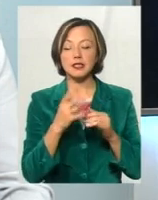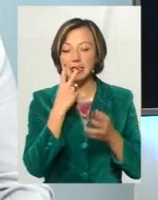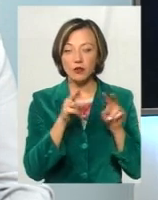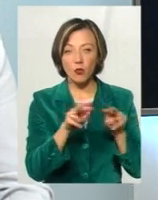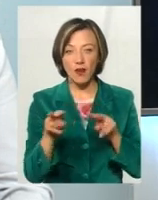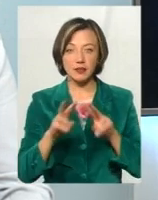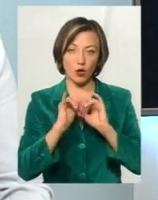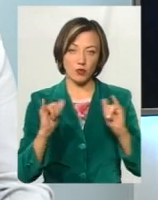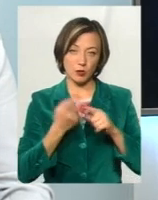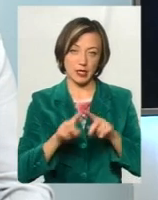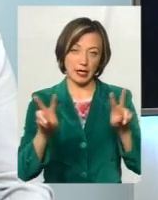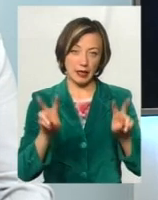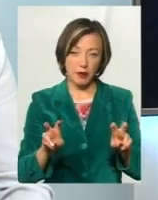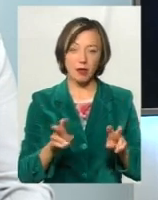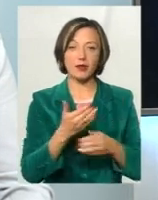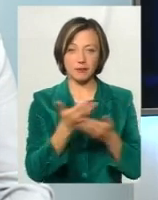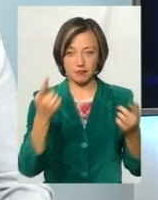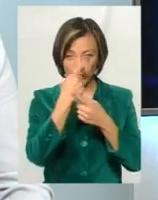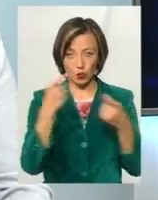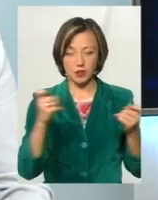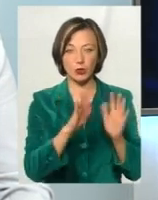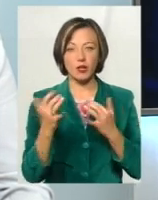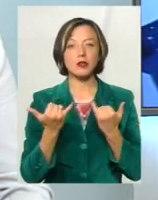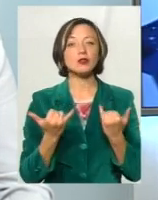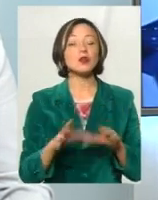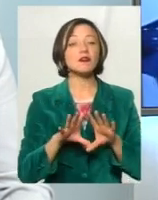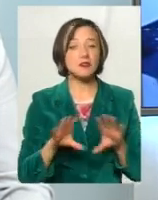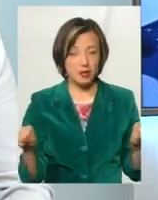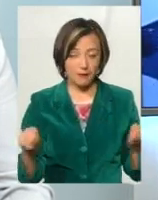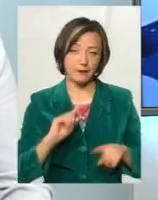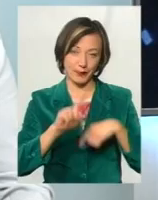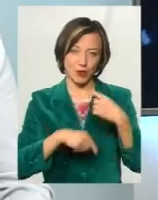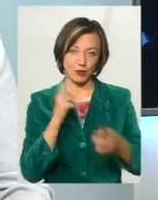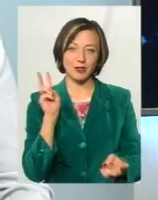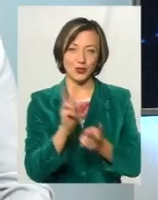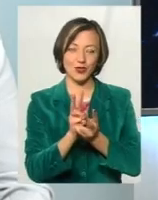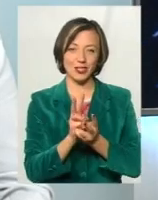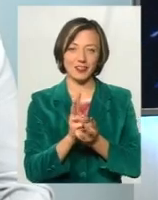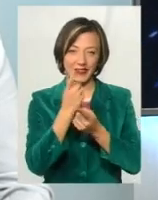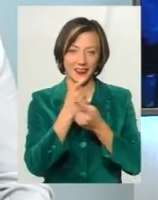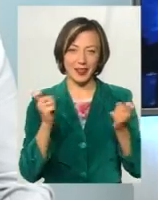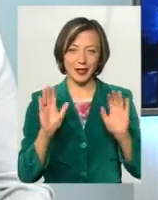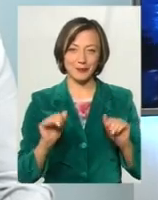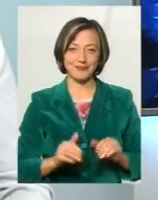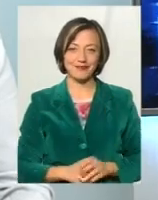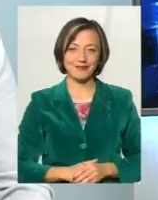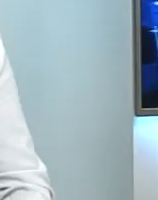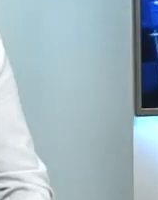цієї теми і тримати вас у курсі подій. А на сьогодні все. До наступних зустрічей в ефірі.